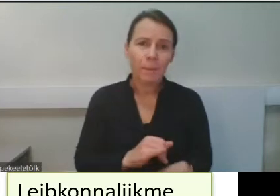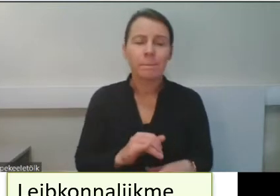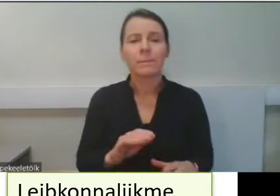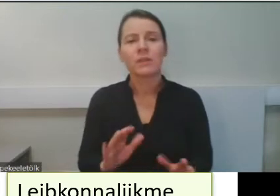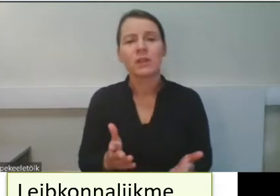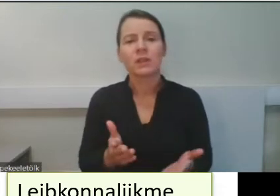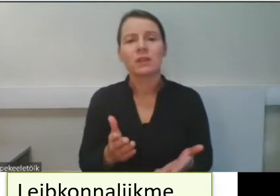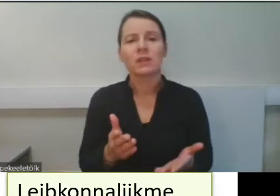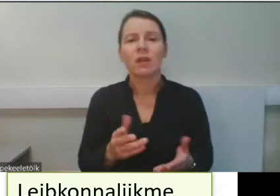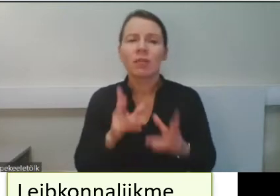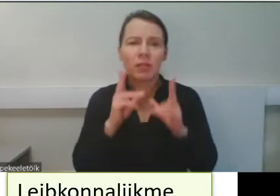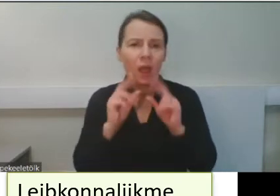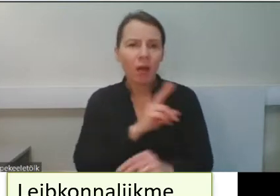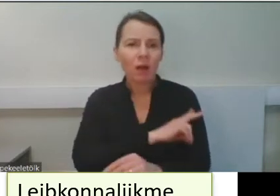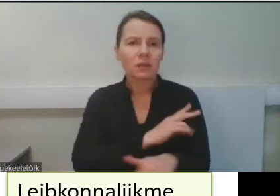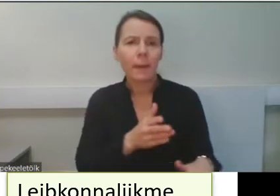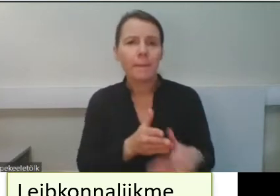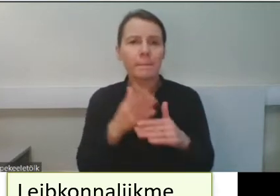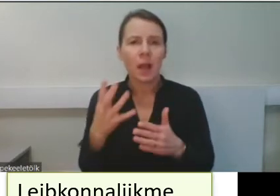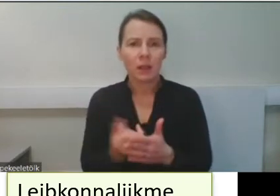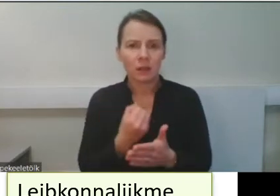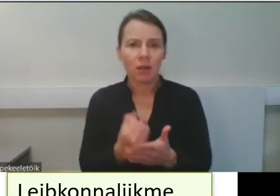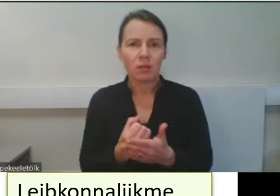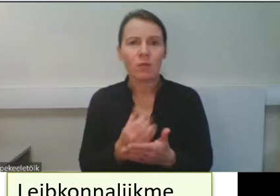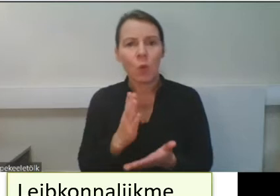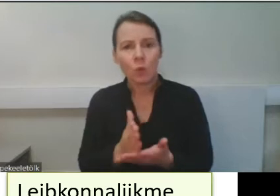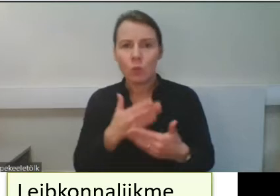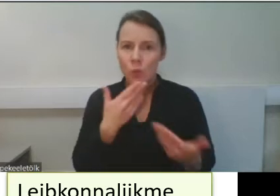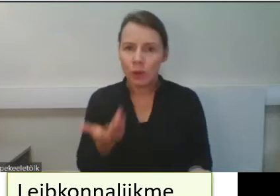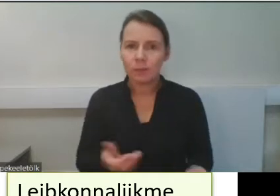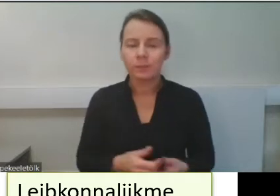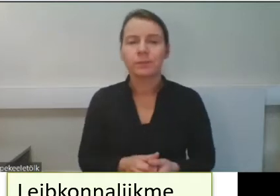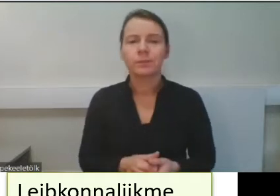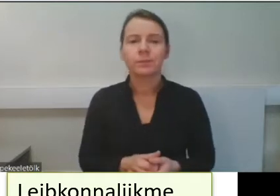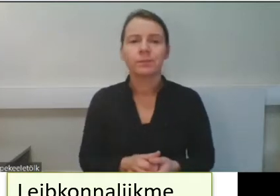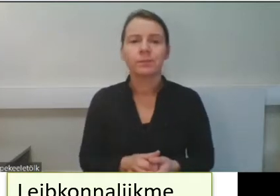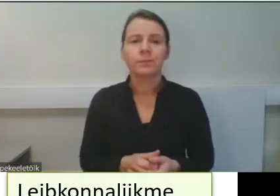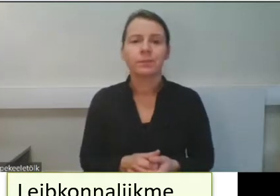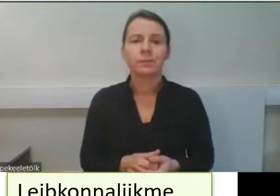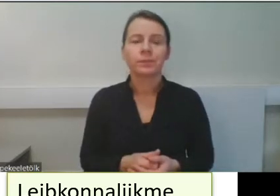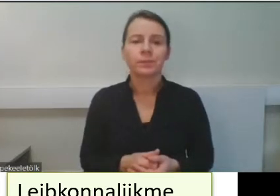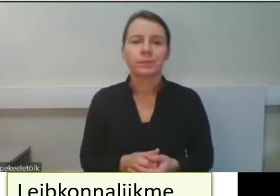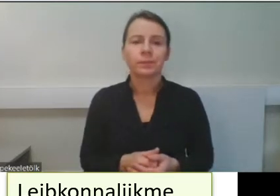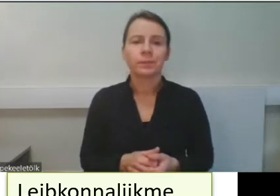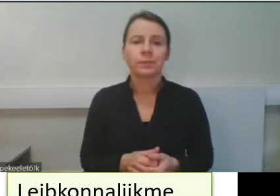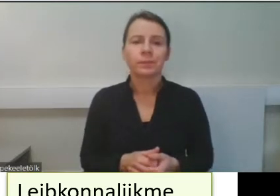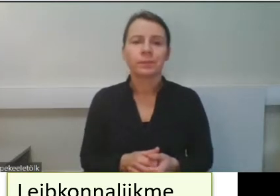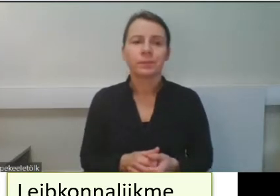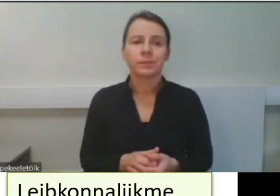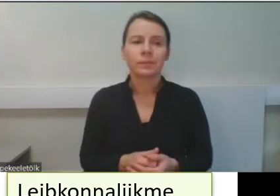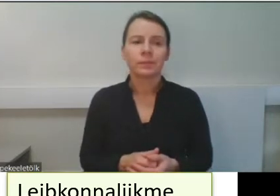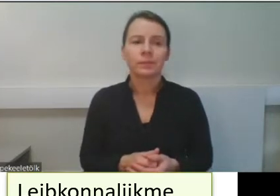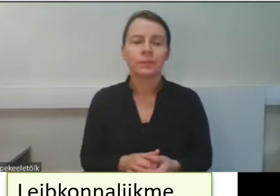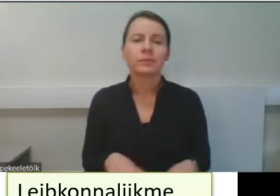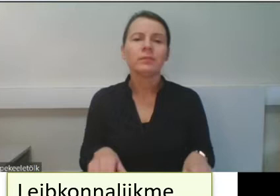Eestis keskmiselt. Et selline vahe on olenevalt siis , et puudega inimestega